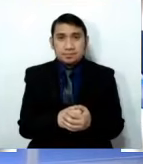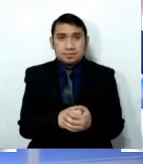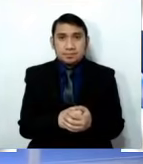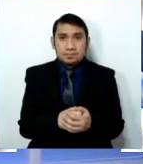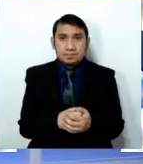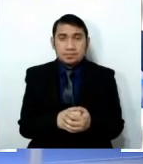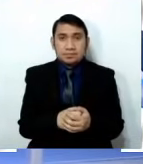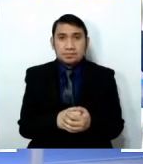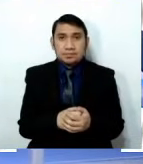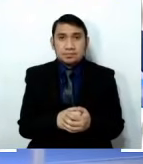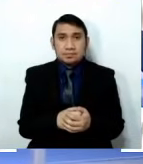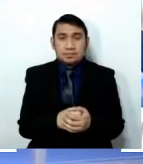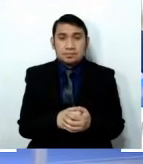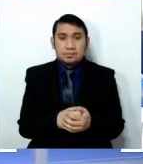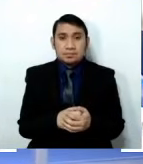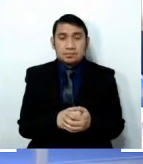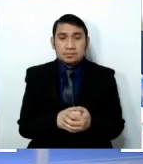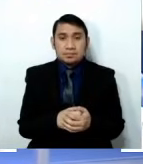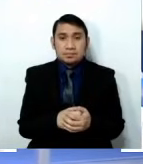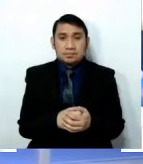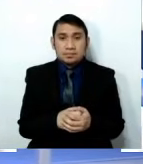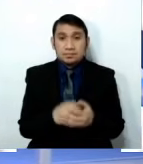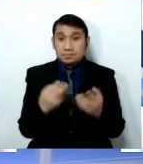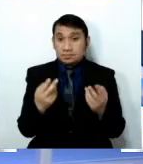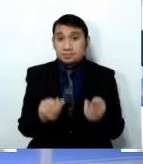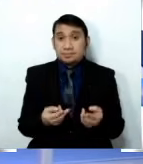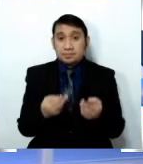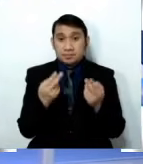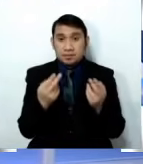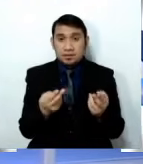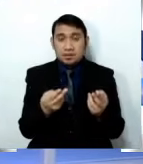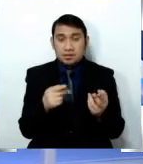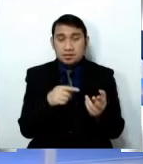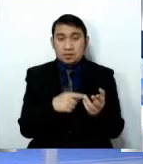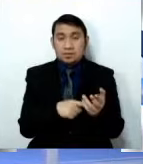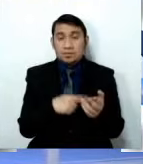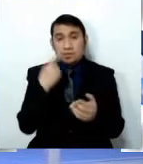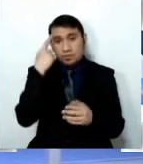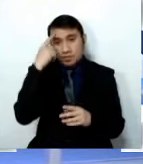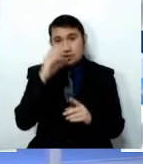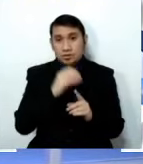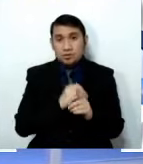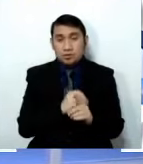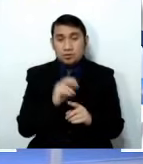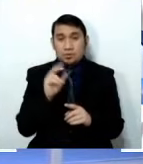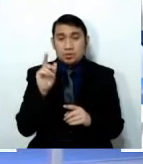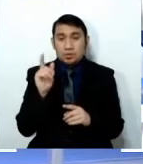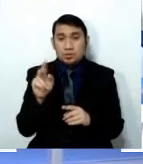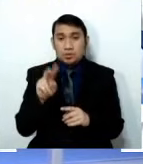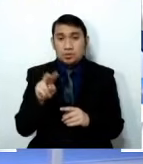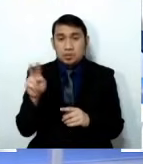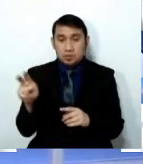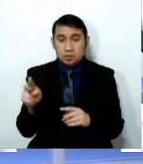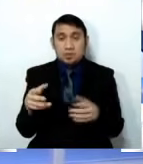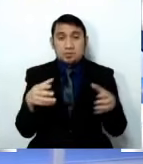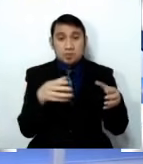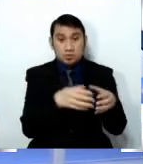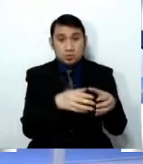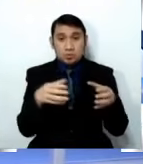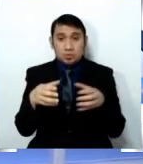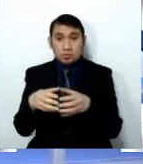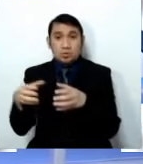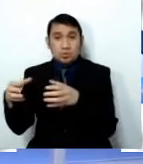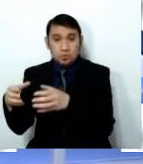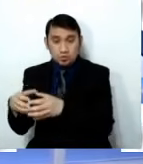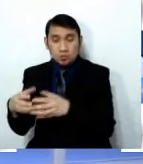Bago ang paghahain ng kandidatura sa Oktubre para sa eleksyon 2022, abala na ilang partido sa pagpapalakas at